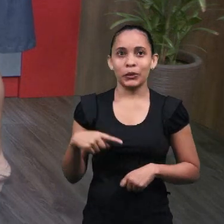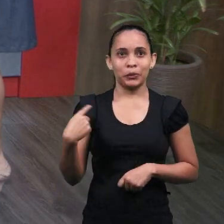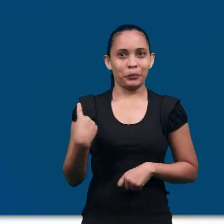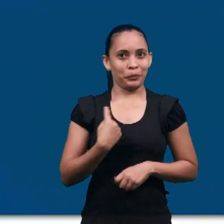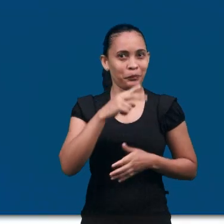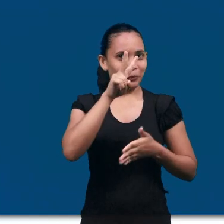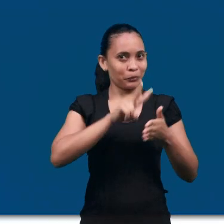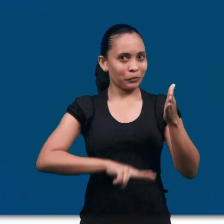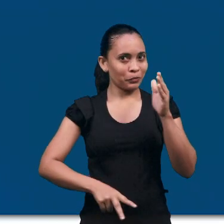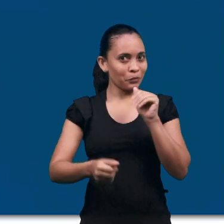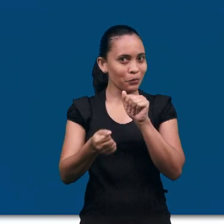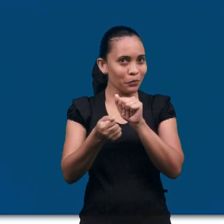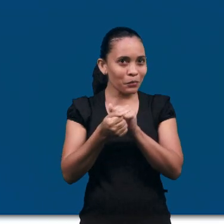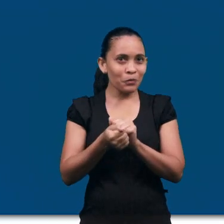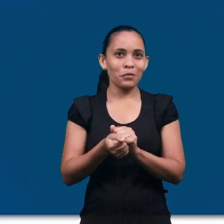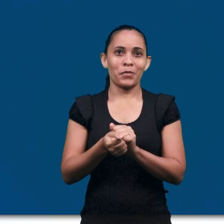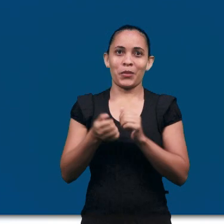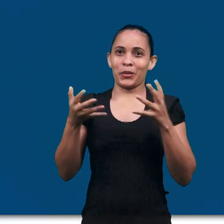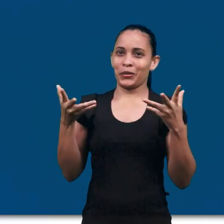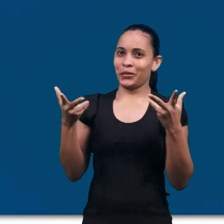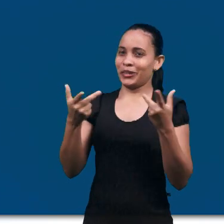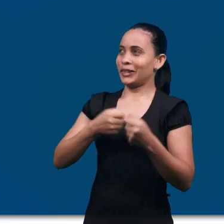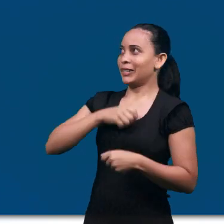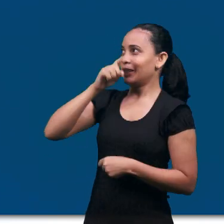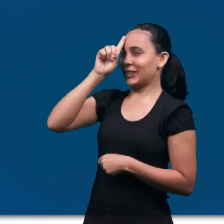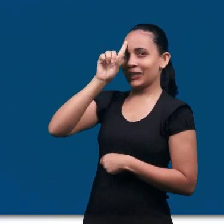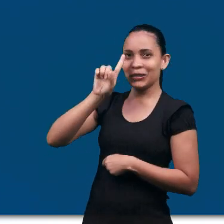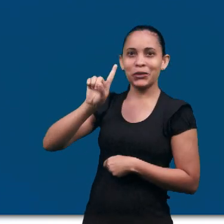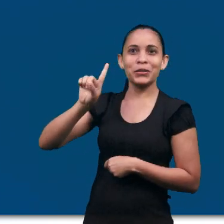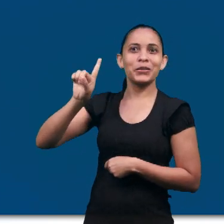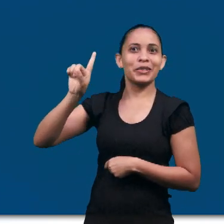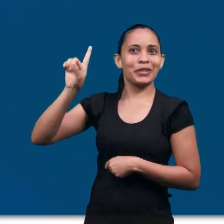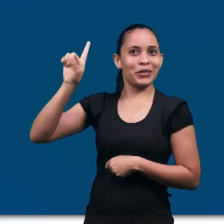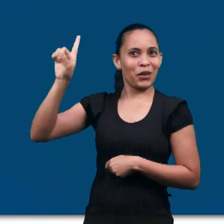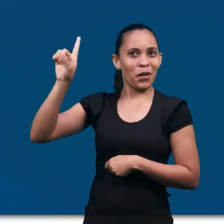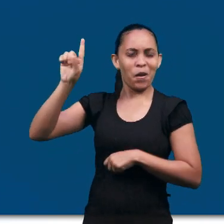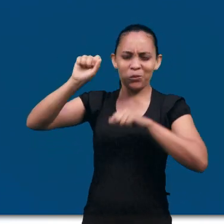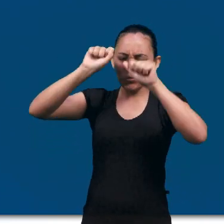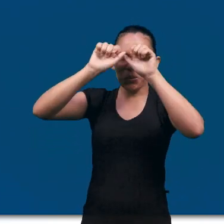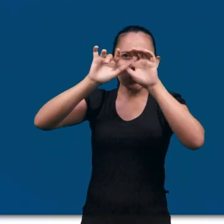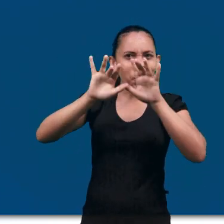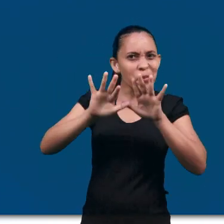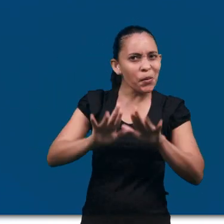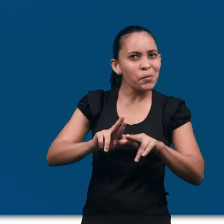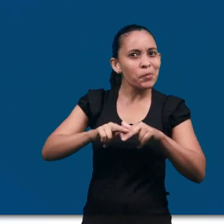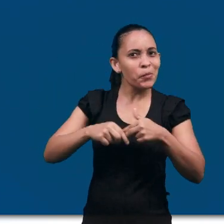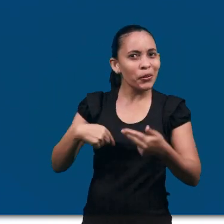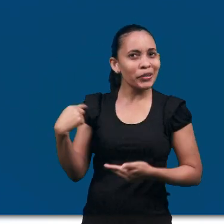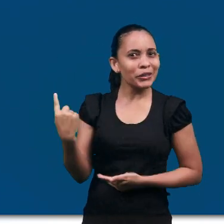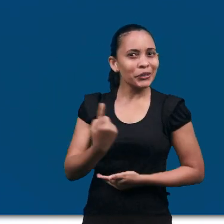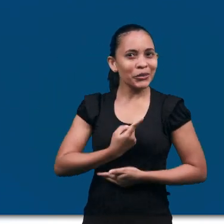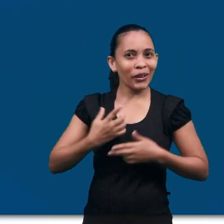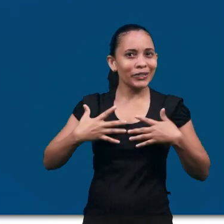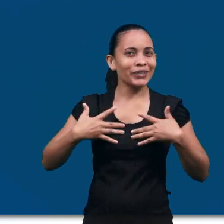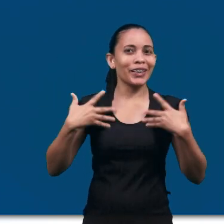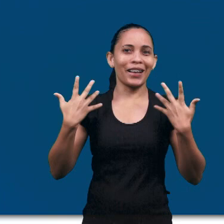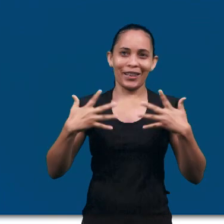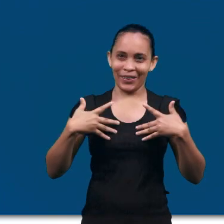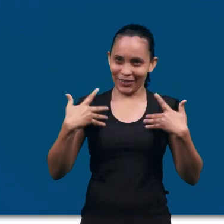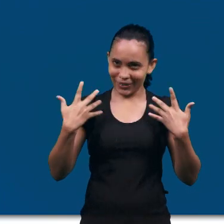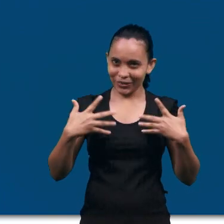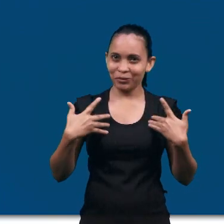ensemble, des grandes choses le Seigneur a fait pour nous et pour cela, nous sommes